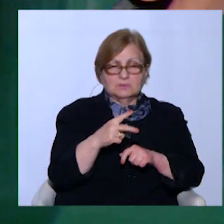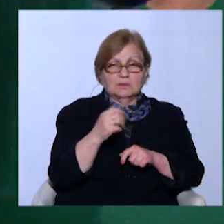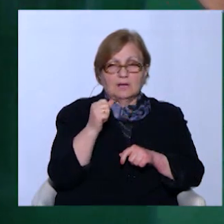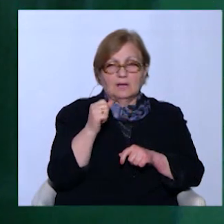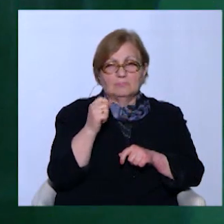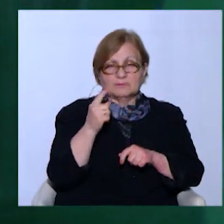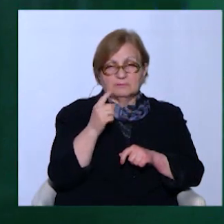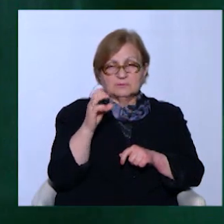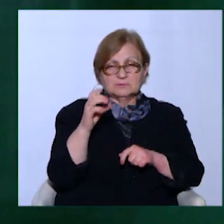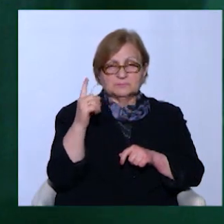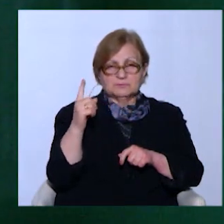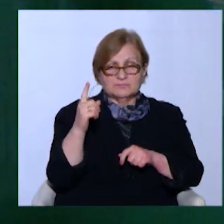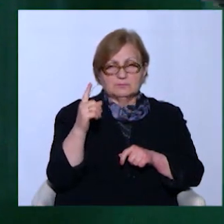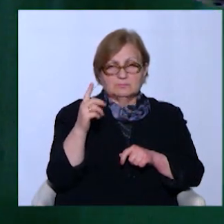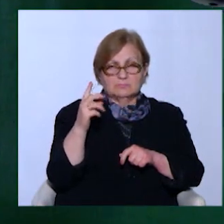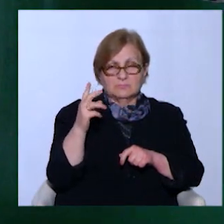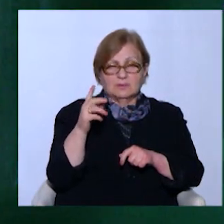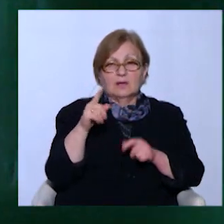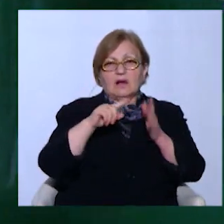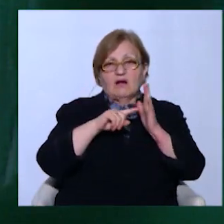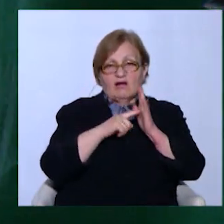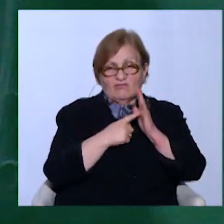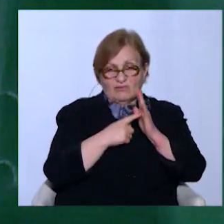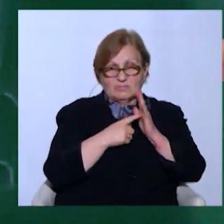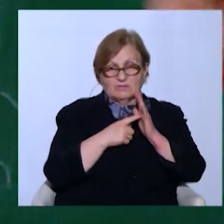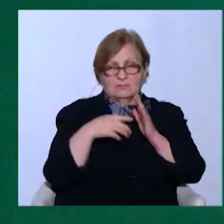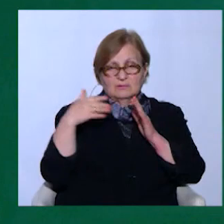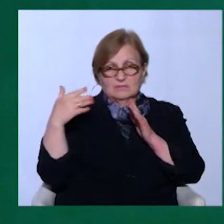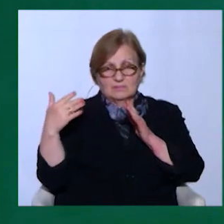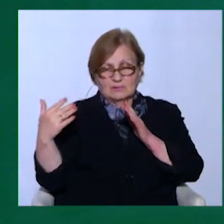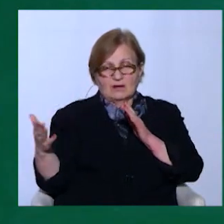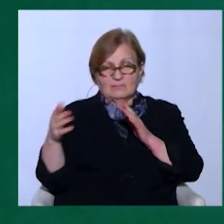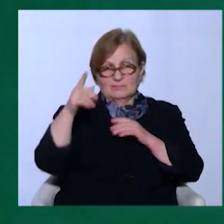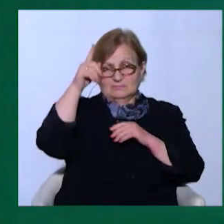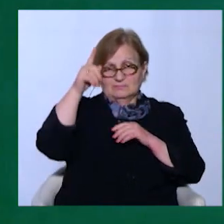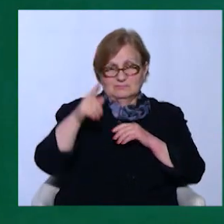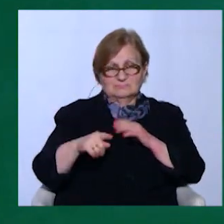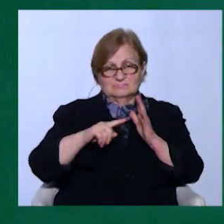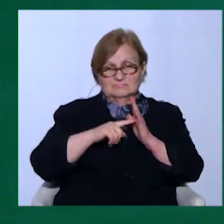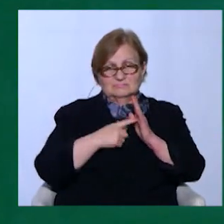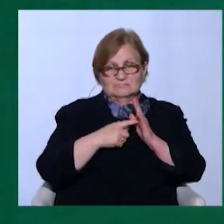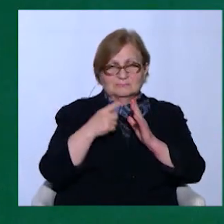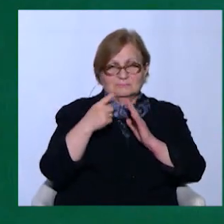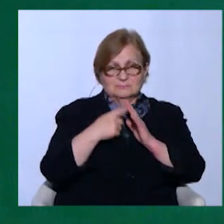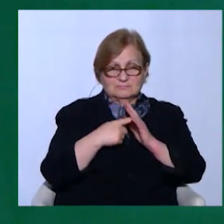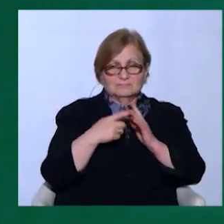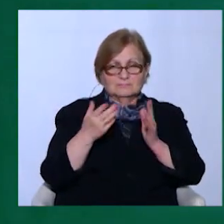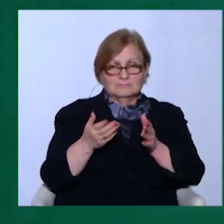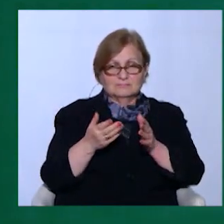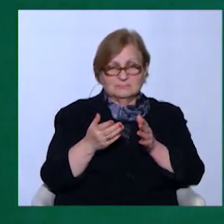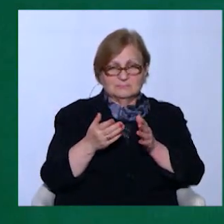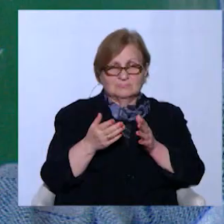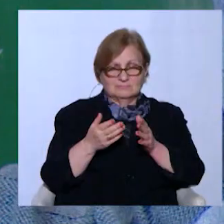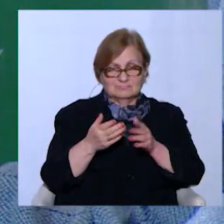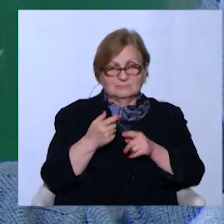პირველი, გავამრავლოთ B პირველ, D პირველს. ეს გვერდი და მასზე დაშვებული სიმაღლის ნამრავლის ნახევარია სამკუთხედის ფართობი.